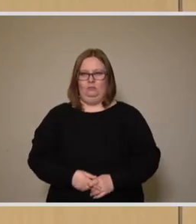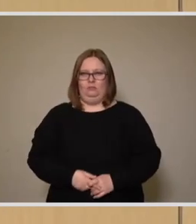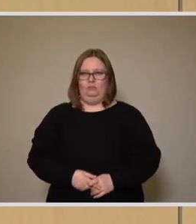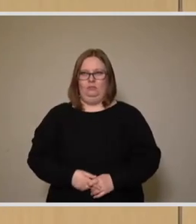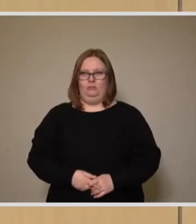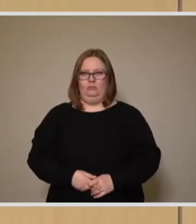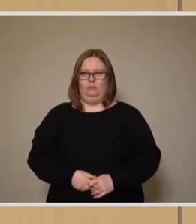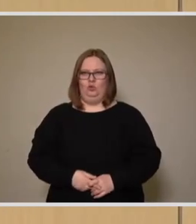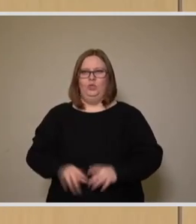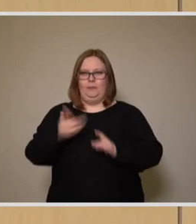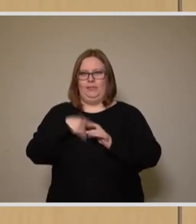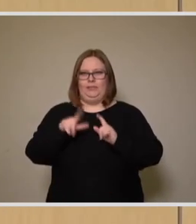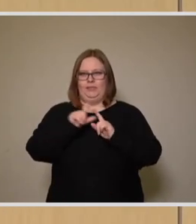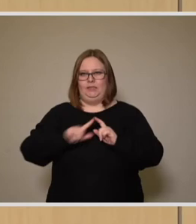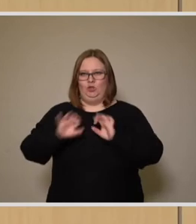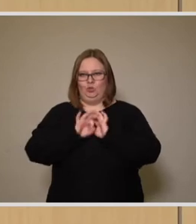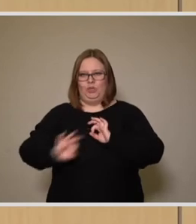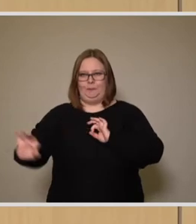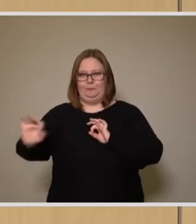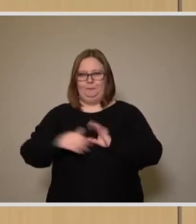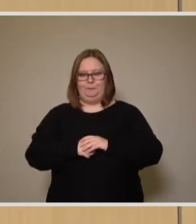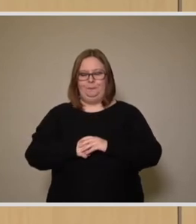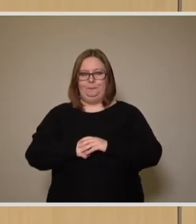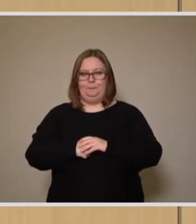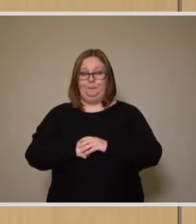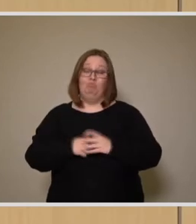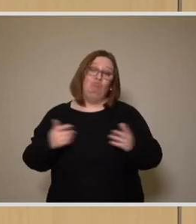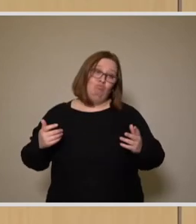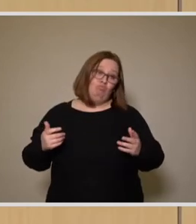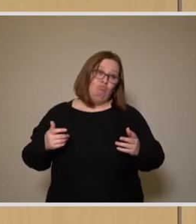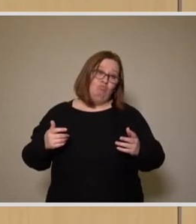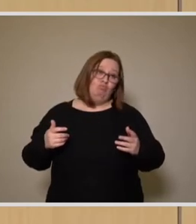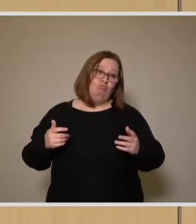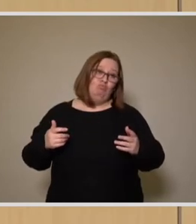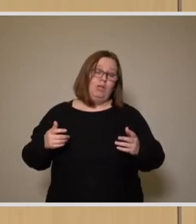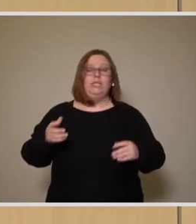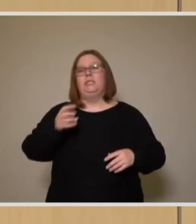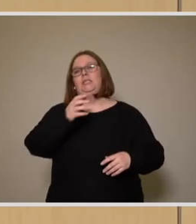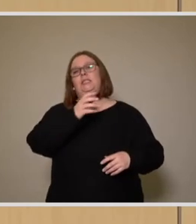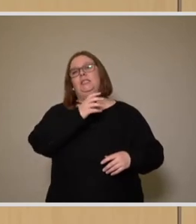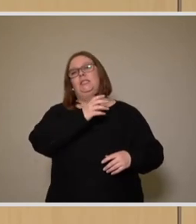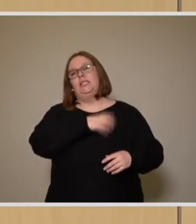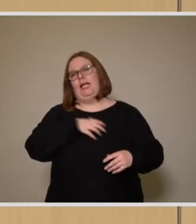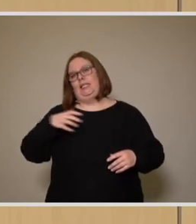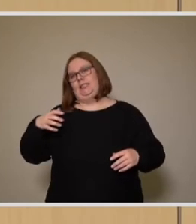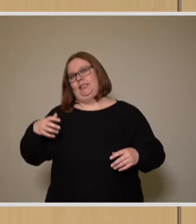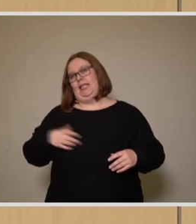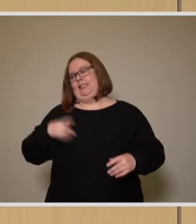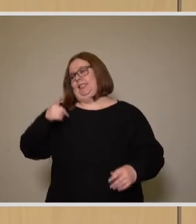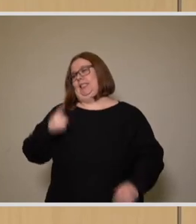im Stream. Dresden, ich fange etwas pathetisch an, Dresden ist